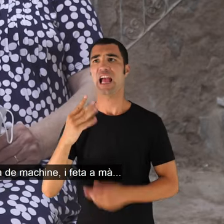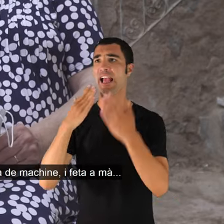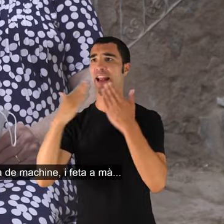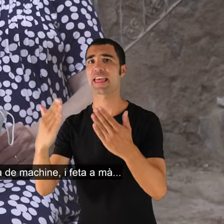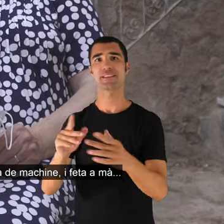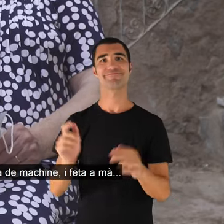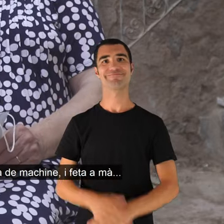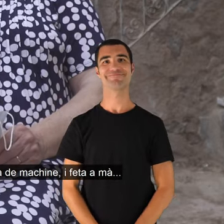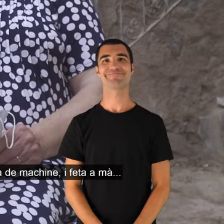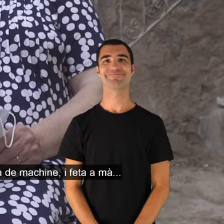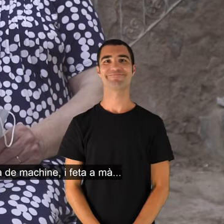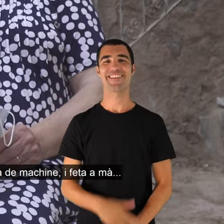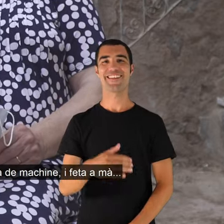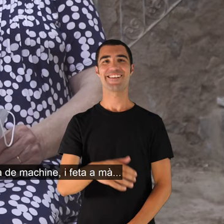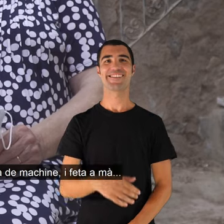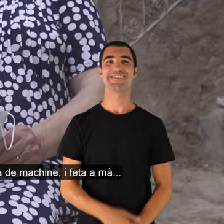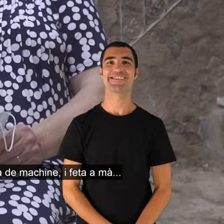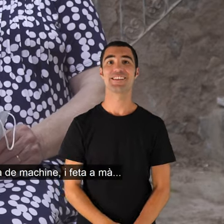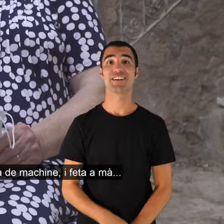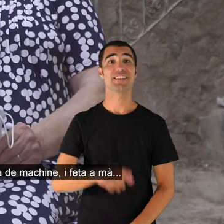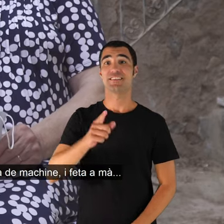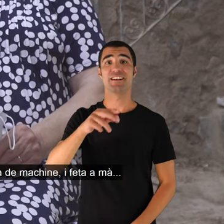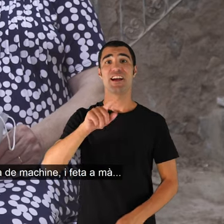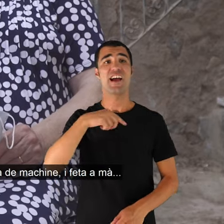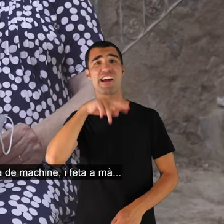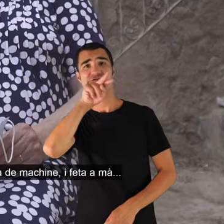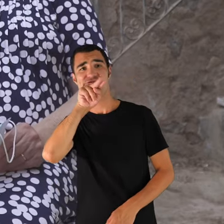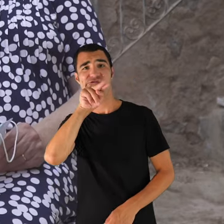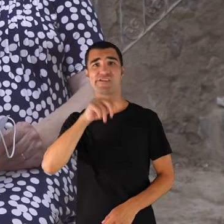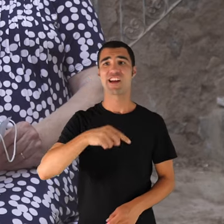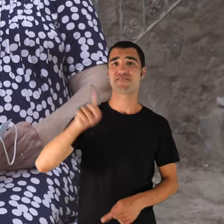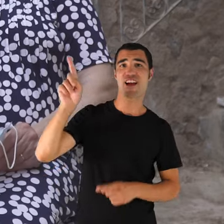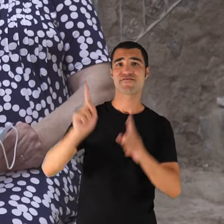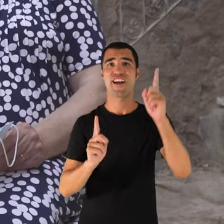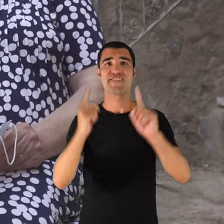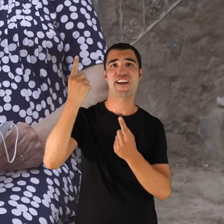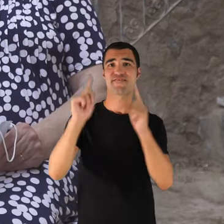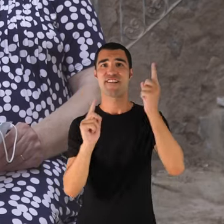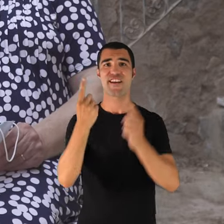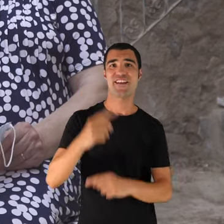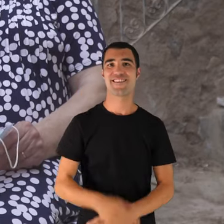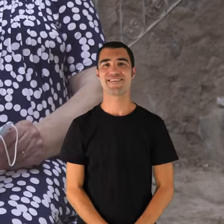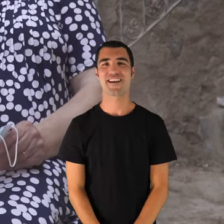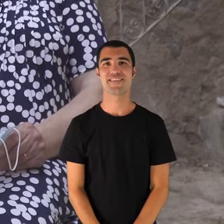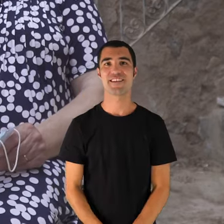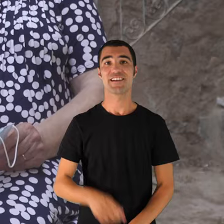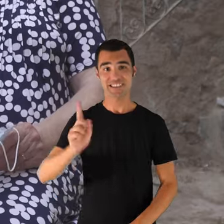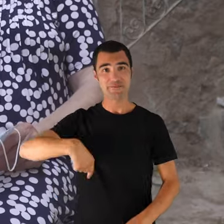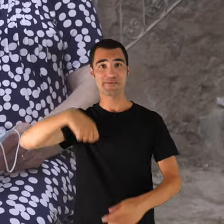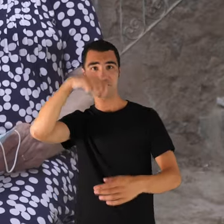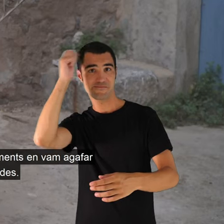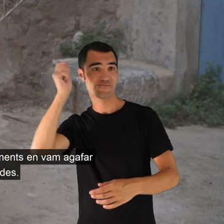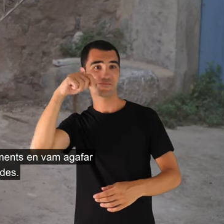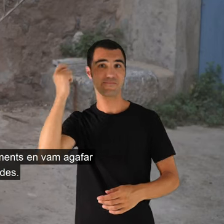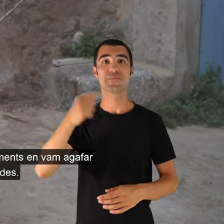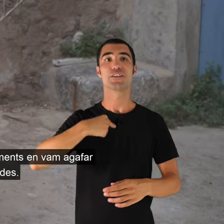sí, no, però... I feta la maixina, i feta mà, i quantos sí. D'aquests... Els empantinàvem en els turistes.